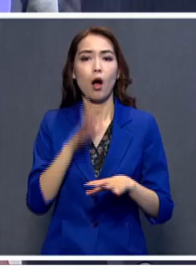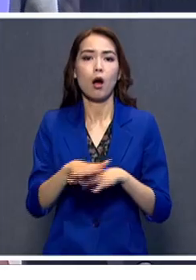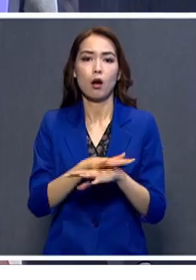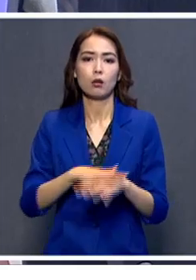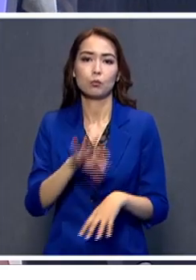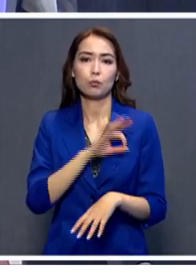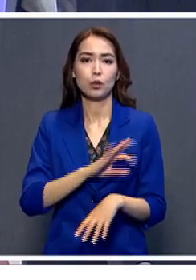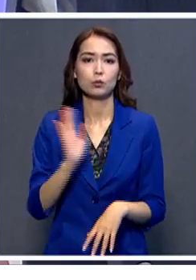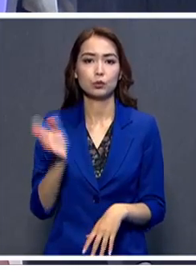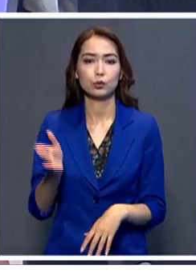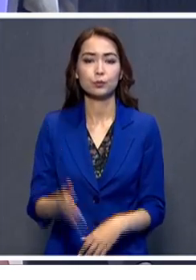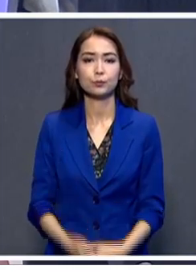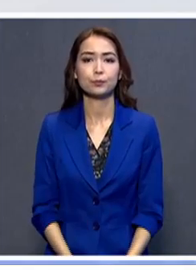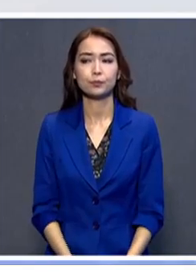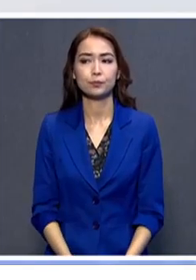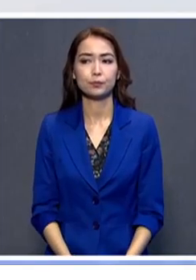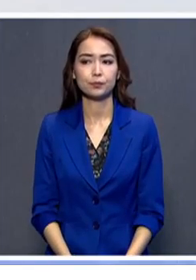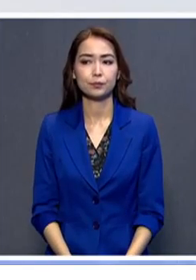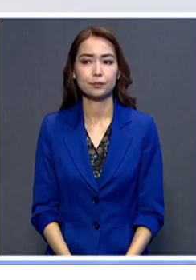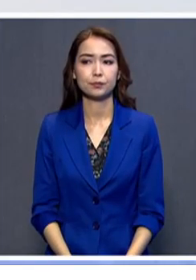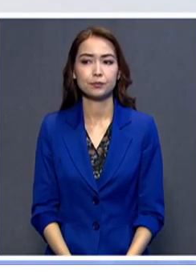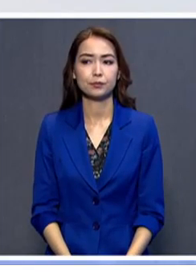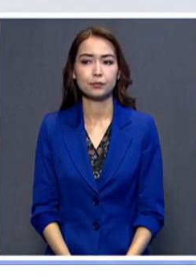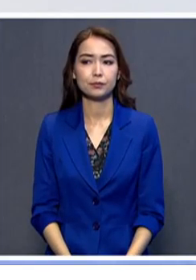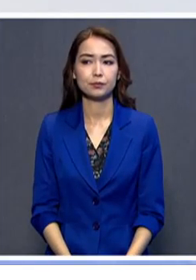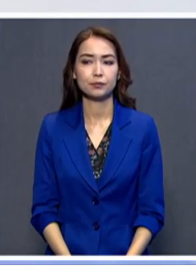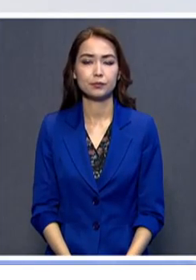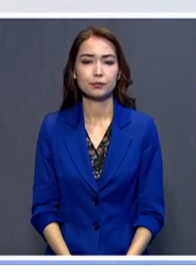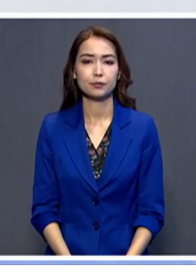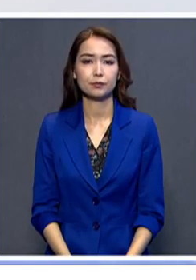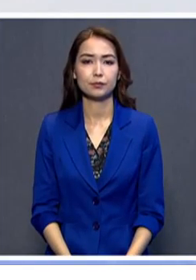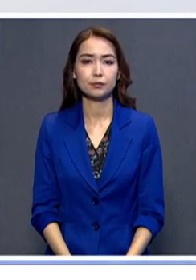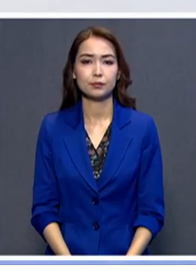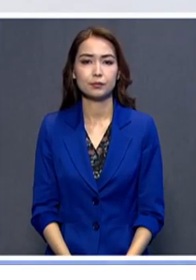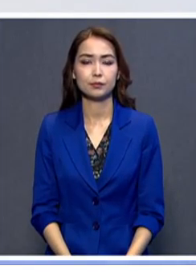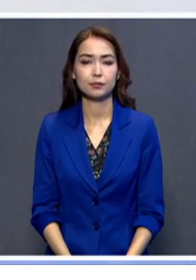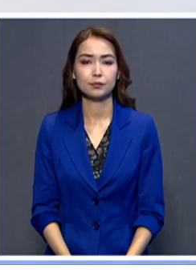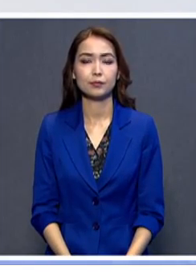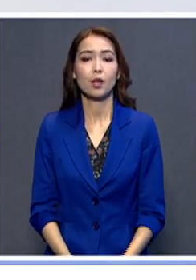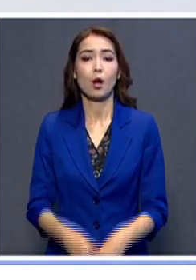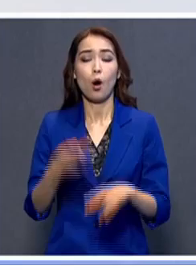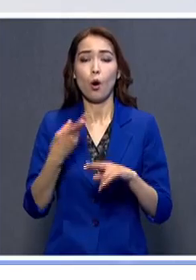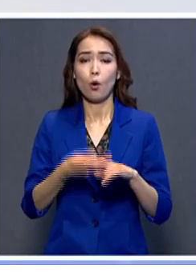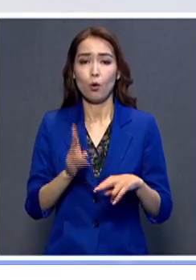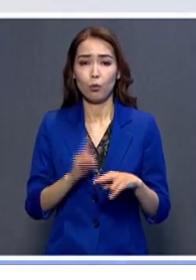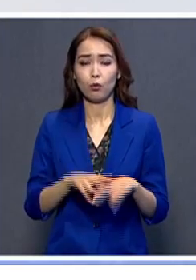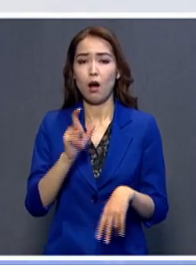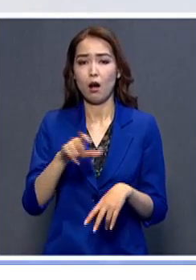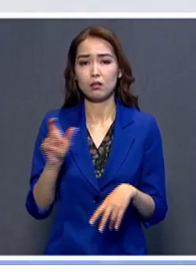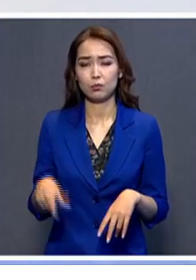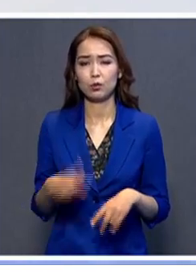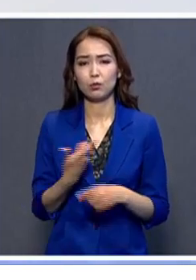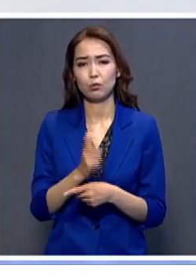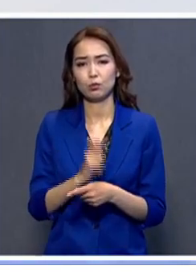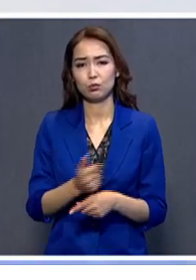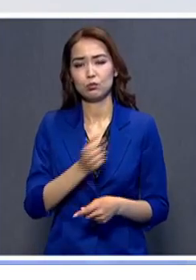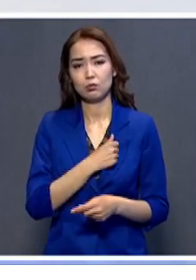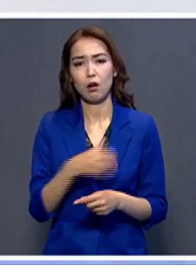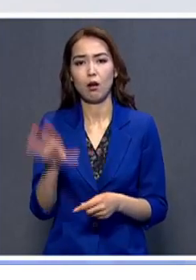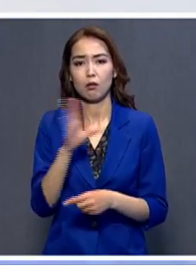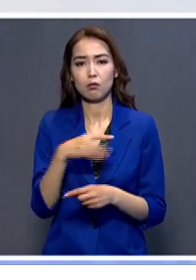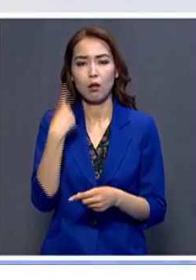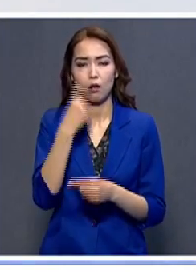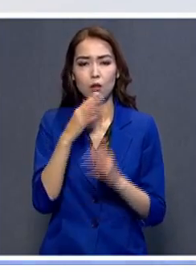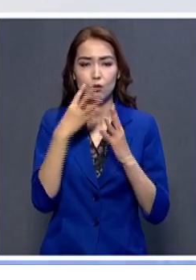жүр. Эти люди, ну, к сожалению, изолированы. Бұл адамдар өкінішке орай қоғамнан бөлініп қалған. Оларды қатарға